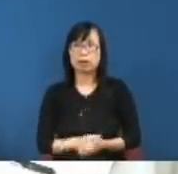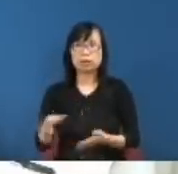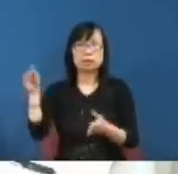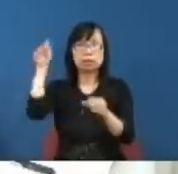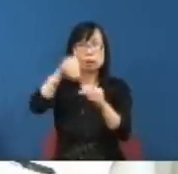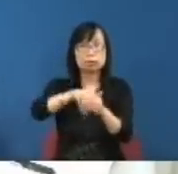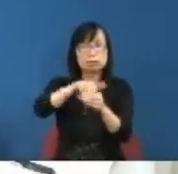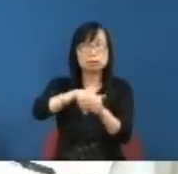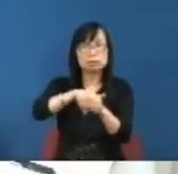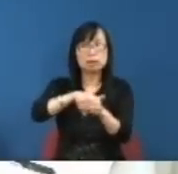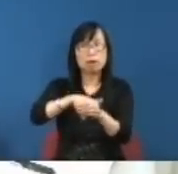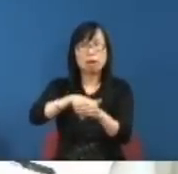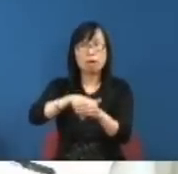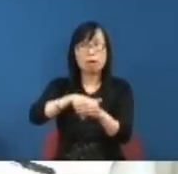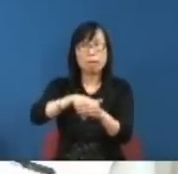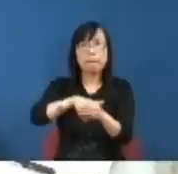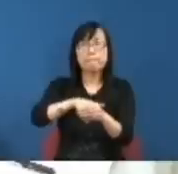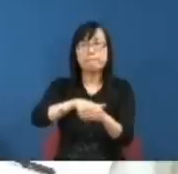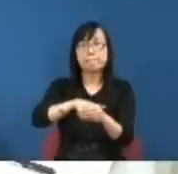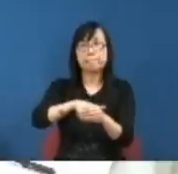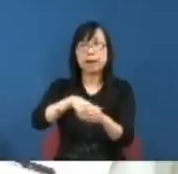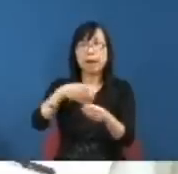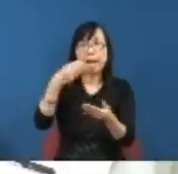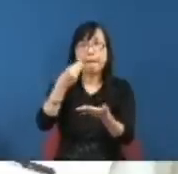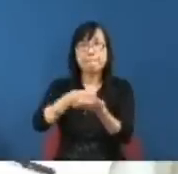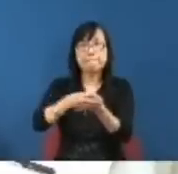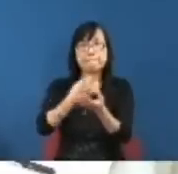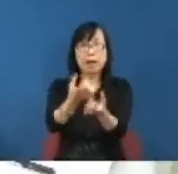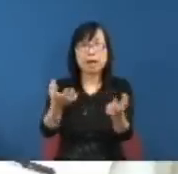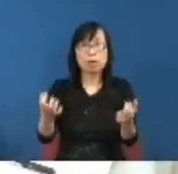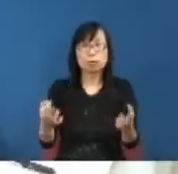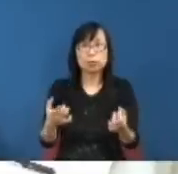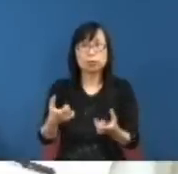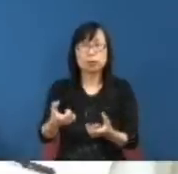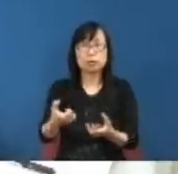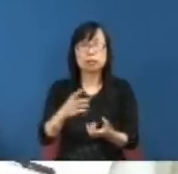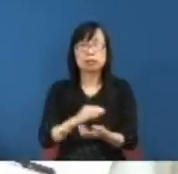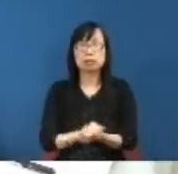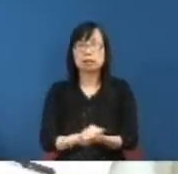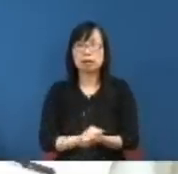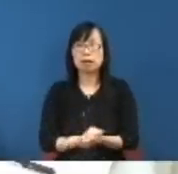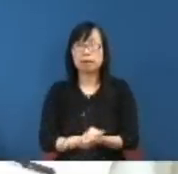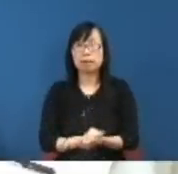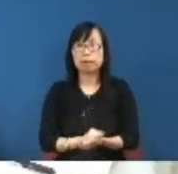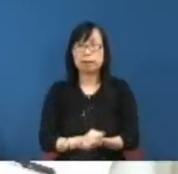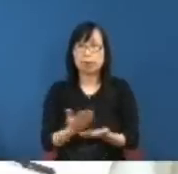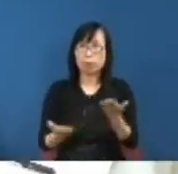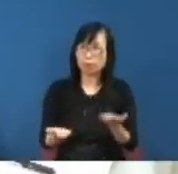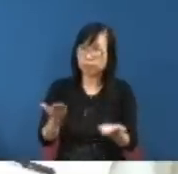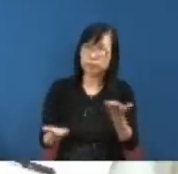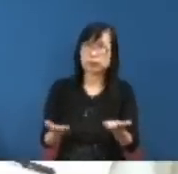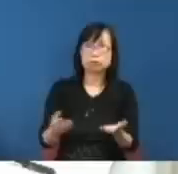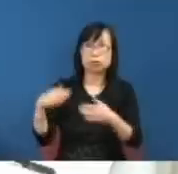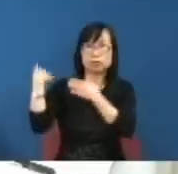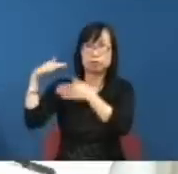資落去買歐元的資產，或者買歐元，或者是將